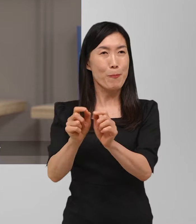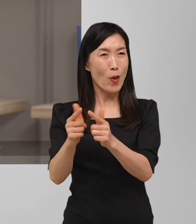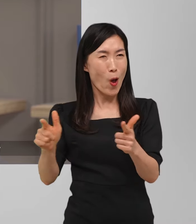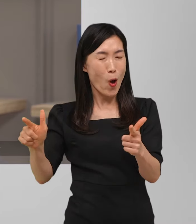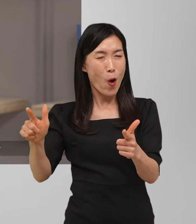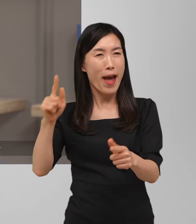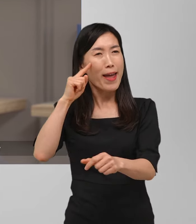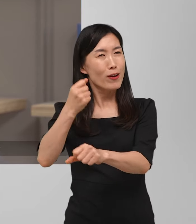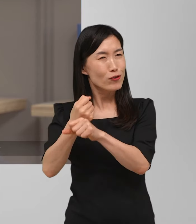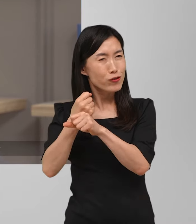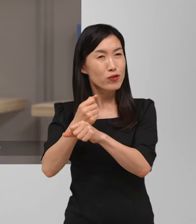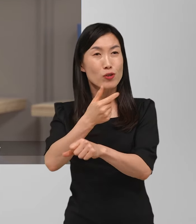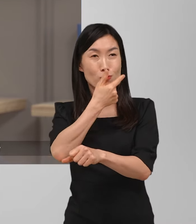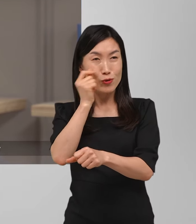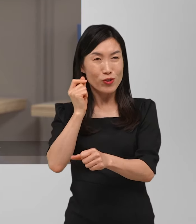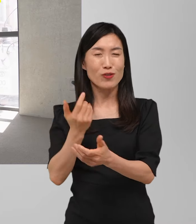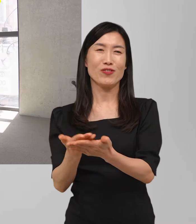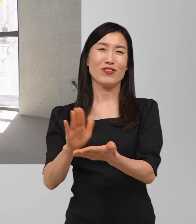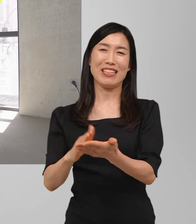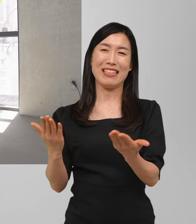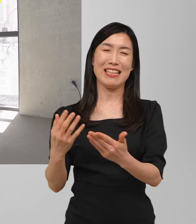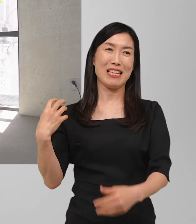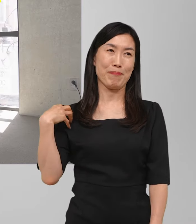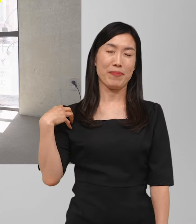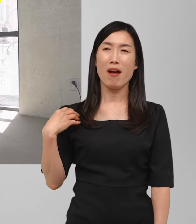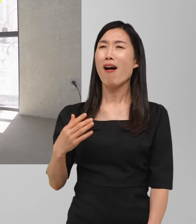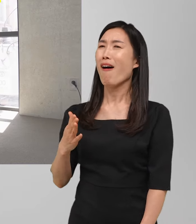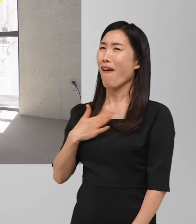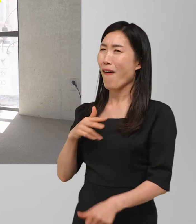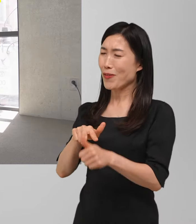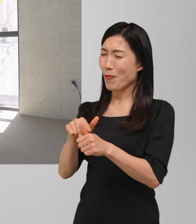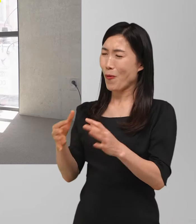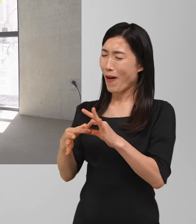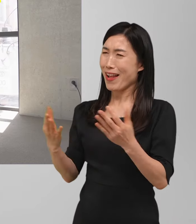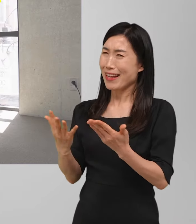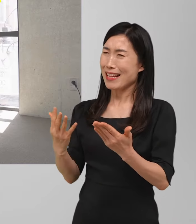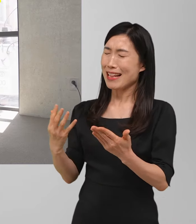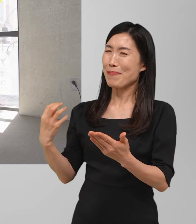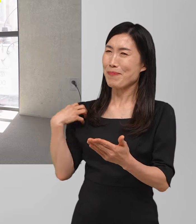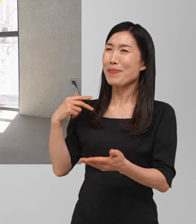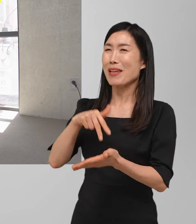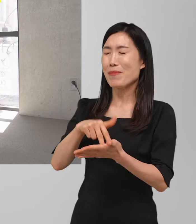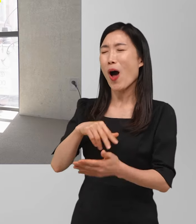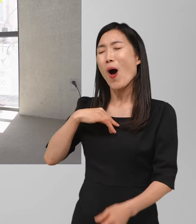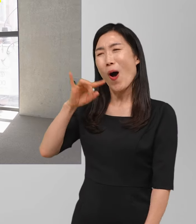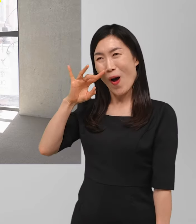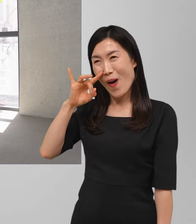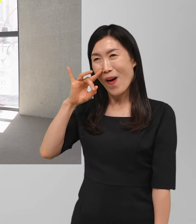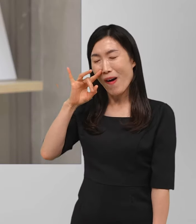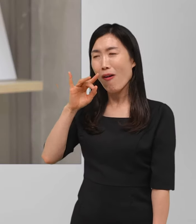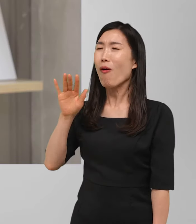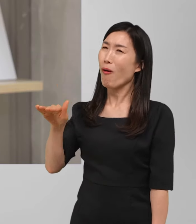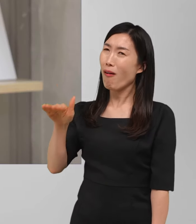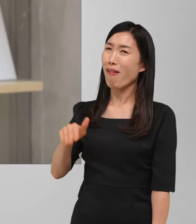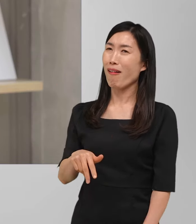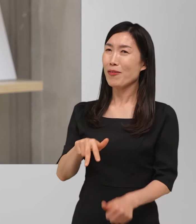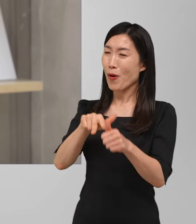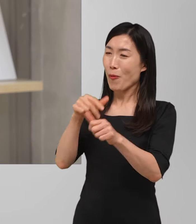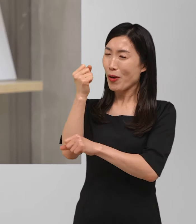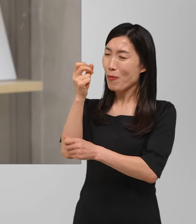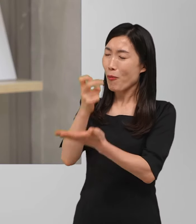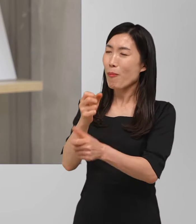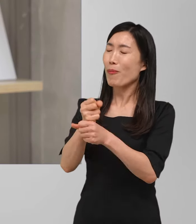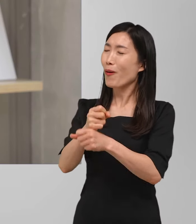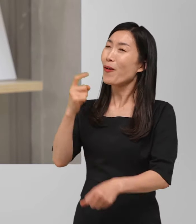정비를 지원하는 업무를 수행하고 있습니다. 데이터를 또 관련 업무를 하고 있는 저로서 궁금하지 않을 수 없습니다. 도대체 데이터 기본법